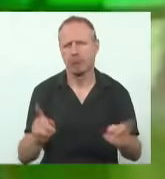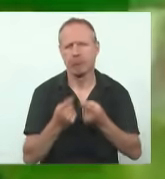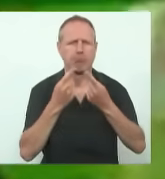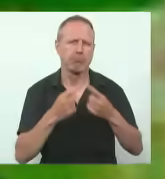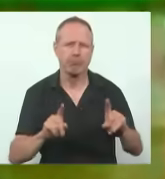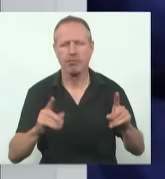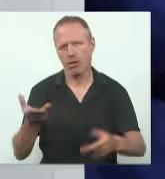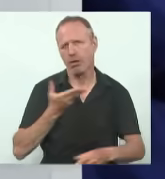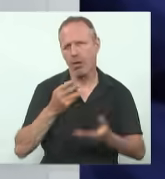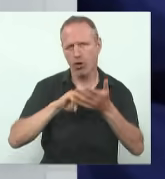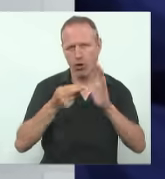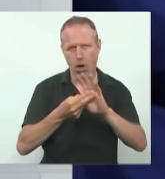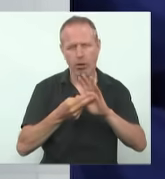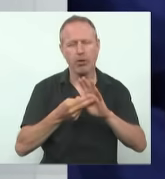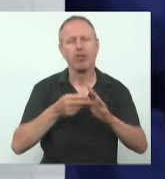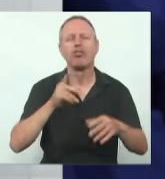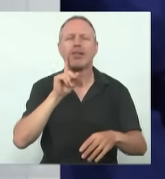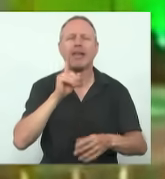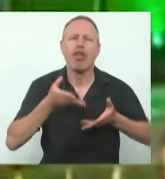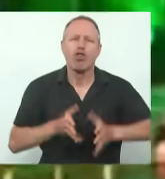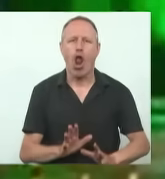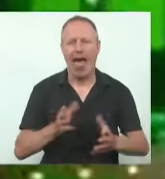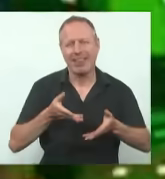התקבלתי לתוכנית שנקראת נולד לרקוד עם צביקה הדר.